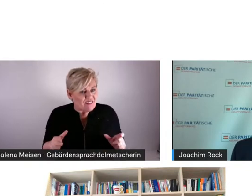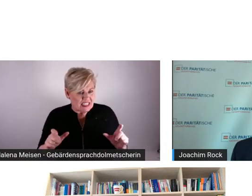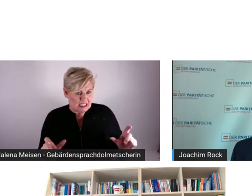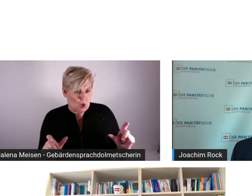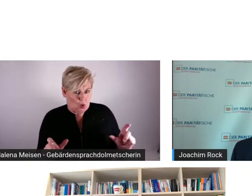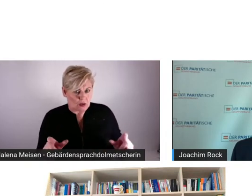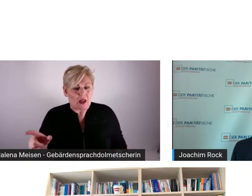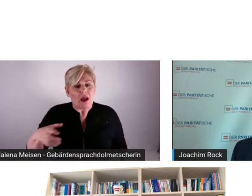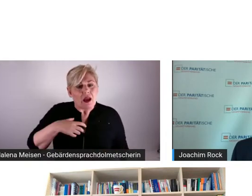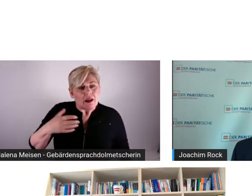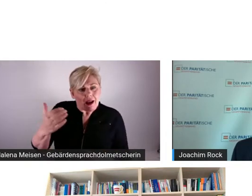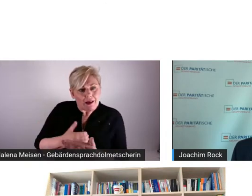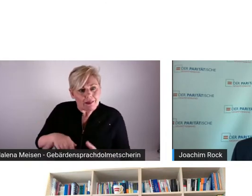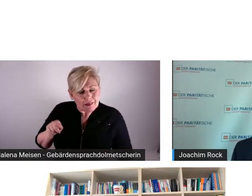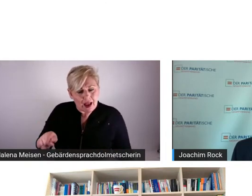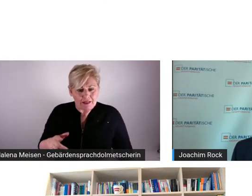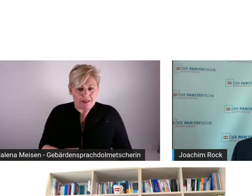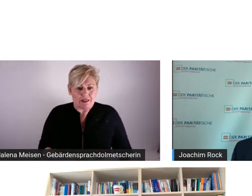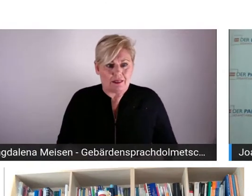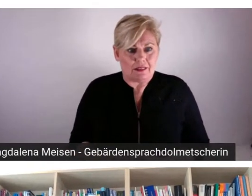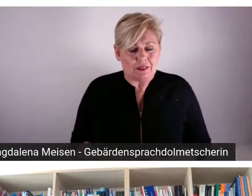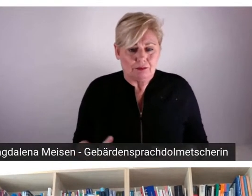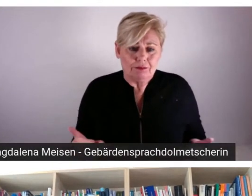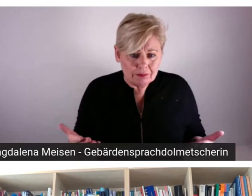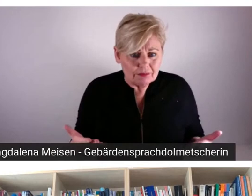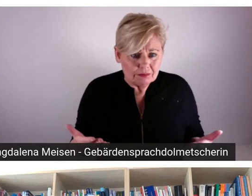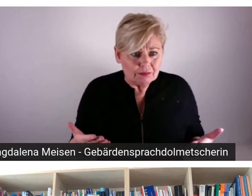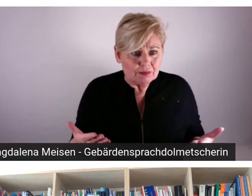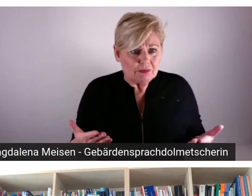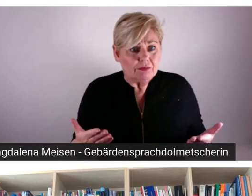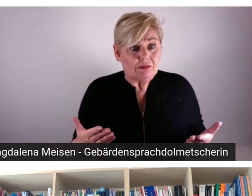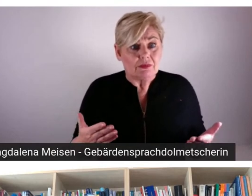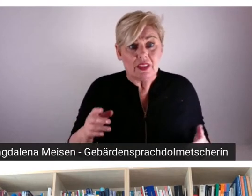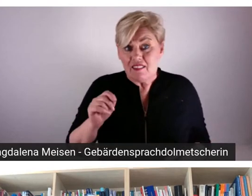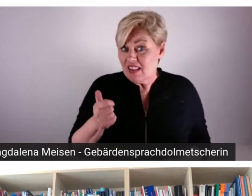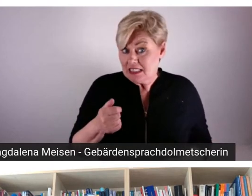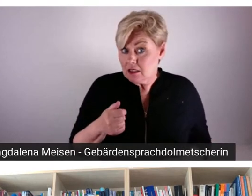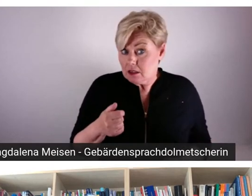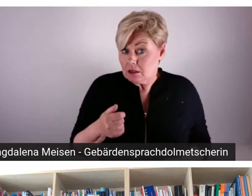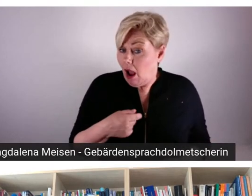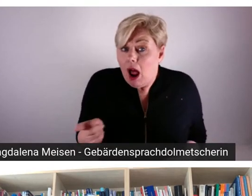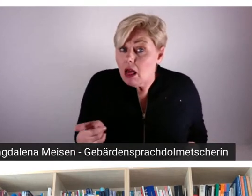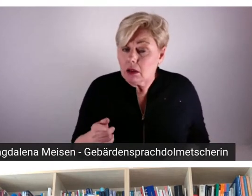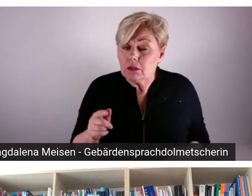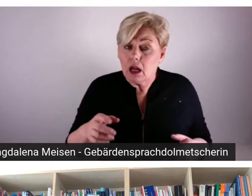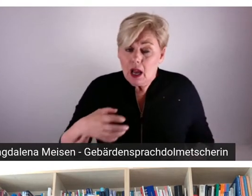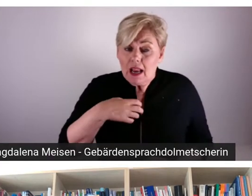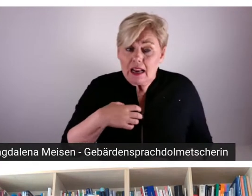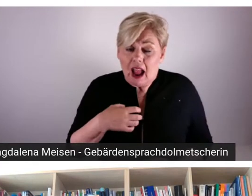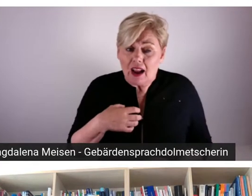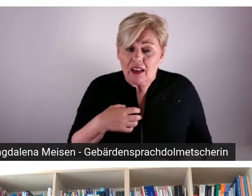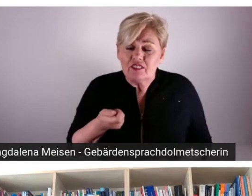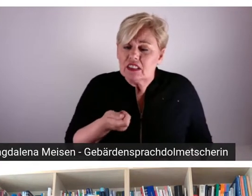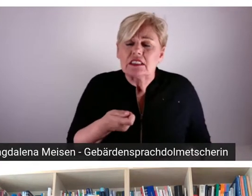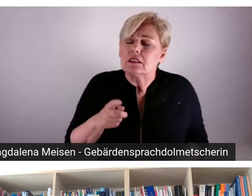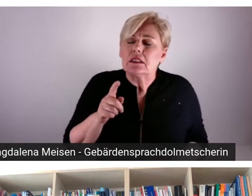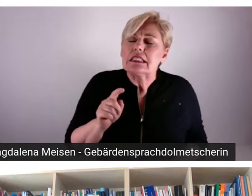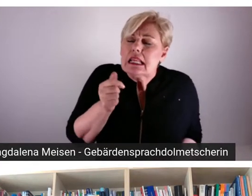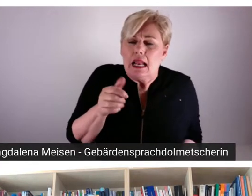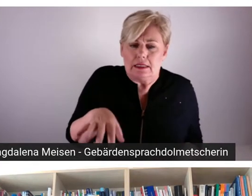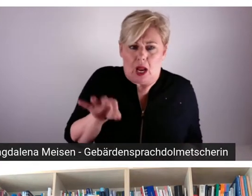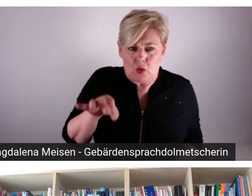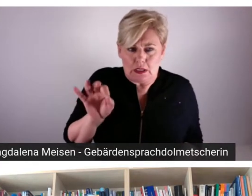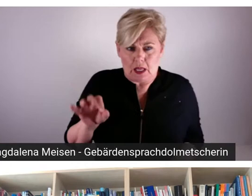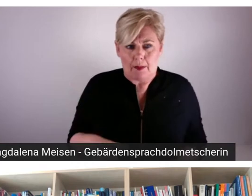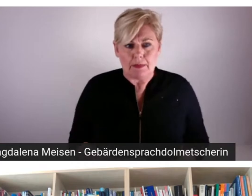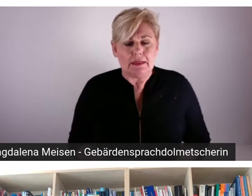Krankenkassen beispielsweise, und jeder ist ja glücklicherweise oder fast jeder bei uns krankenversichert, mit wenigen beklagenswerten Ausnahmen, das ist ein Sonderbereich